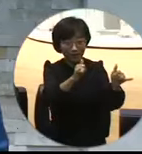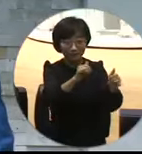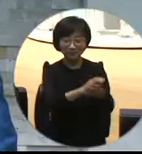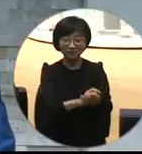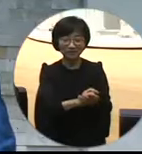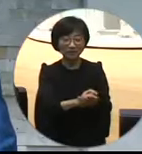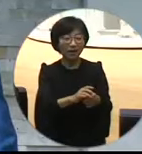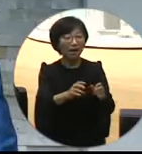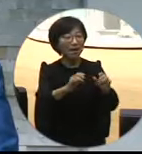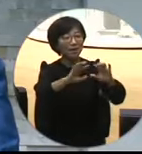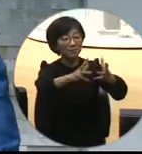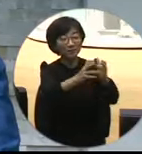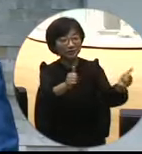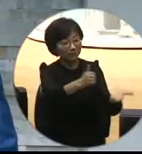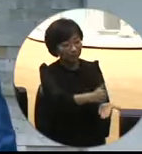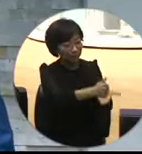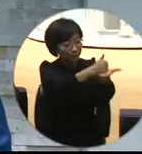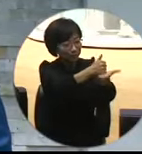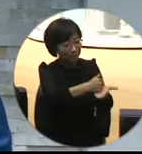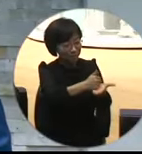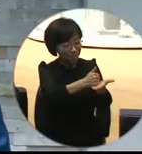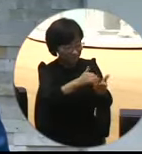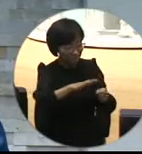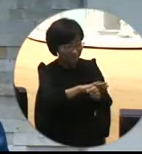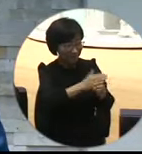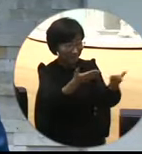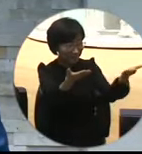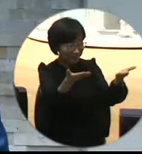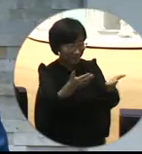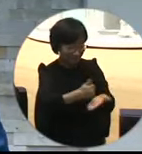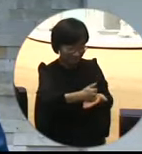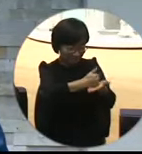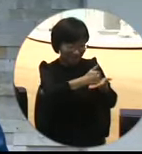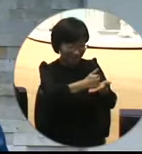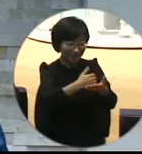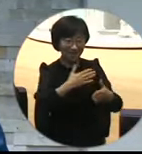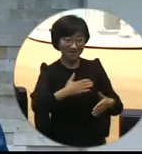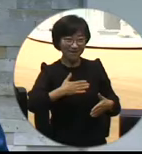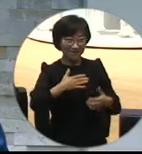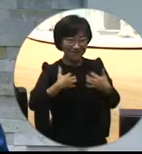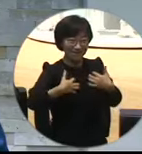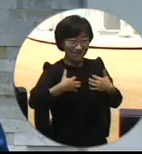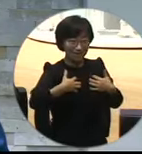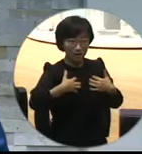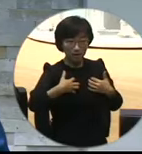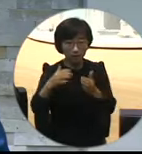백성들의 존경과 사랑과 관심을 받은 그런 인물들이에요.